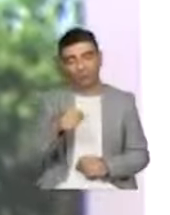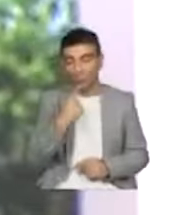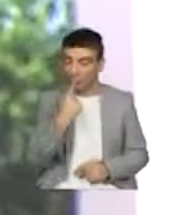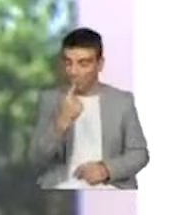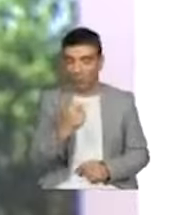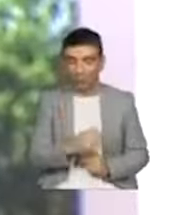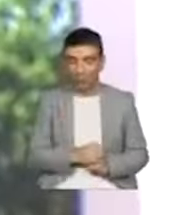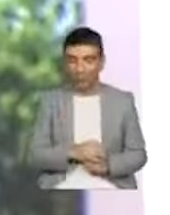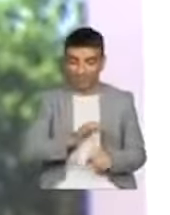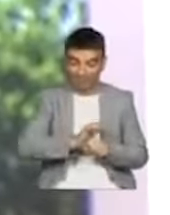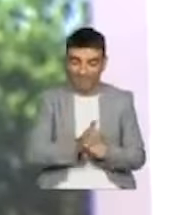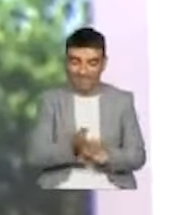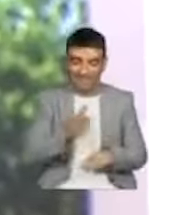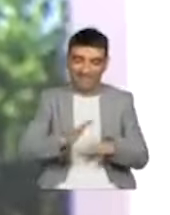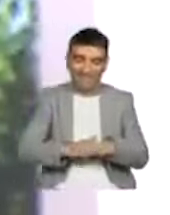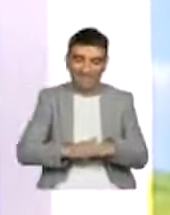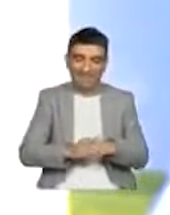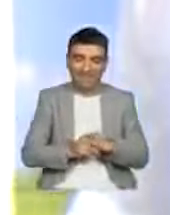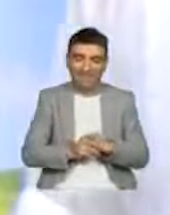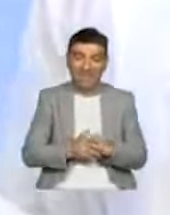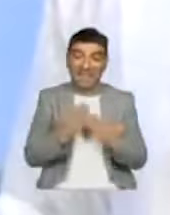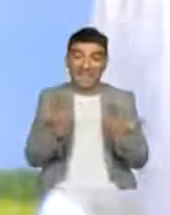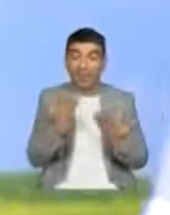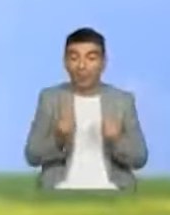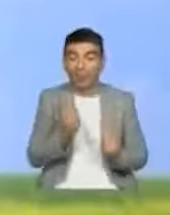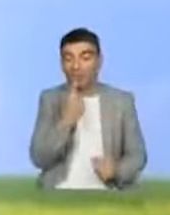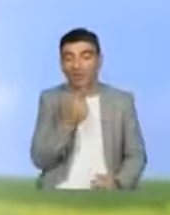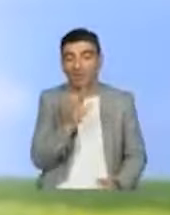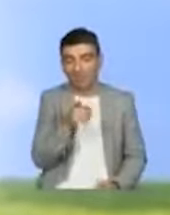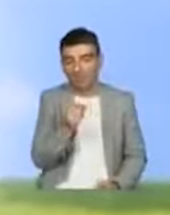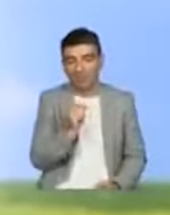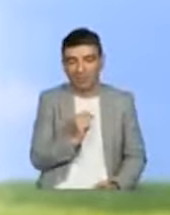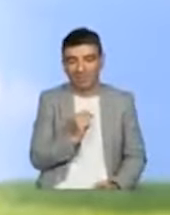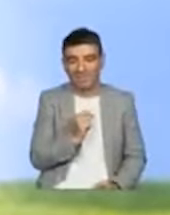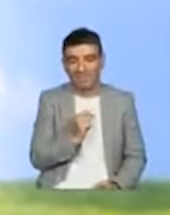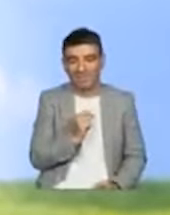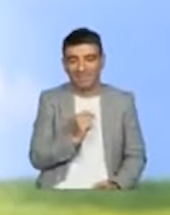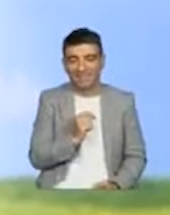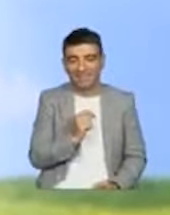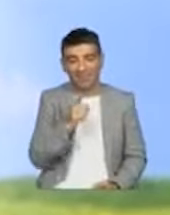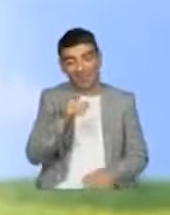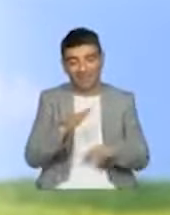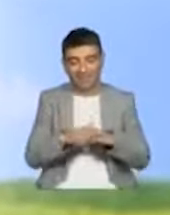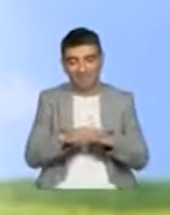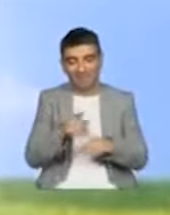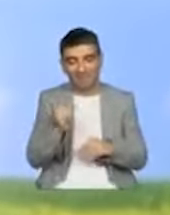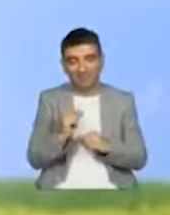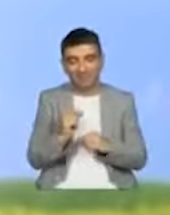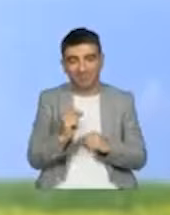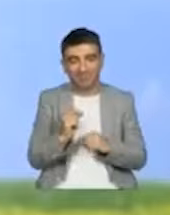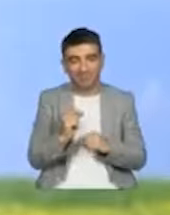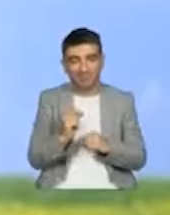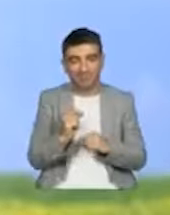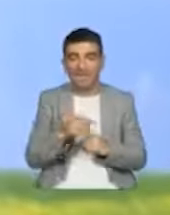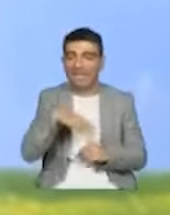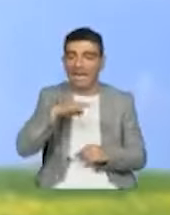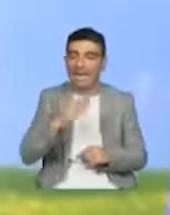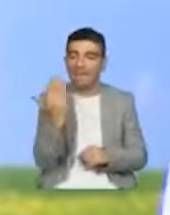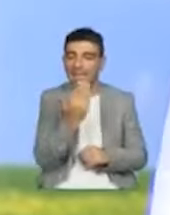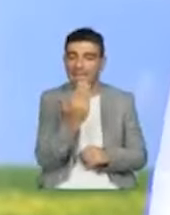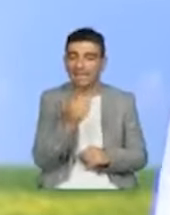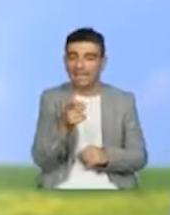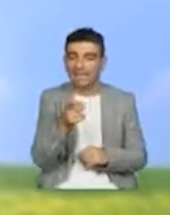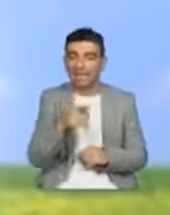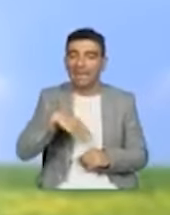bana baskı yaparsın. Ne olduğunu söylemeyeceğim. Sana yapsam bile söylemeyeceğim. Ona yapacağım. Şimdi tamam. Kaçalım diye başlıyor. Reklama gidelim